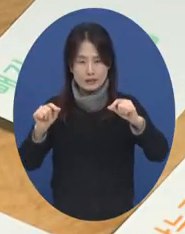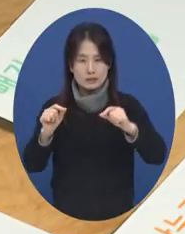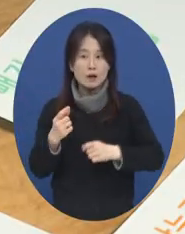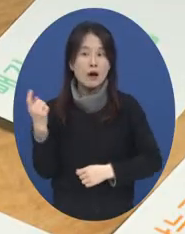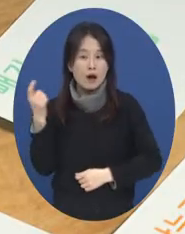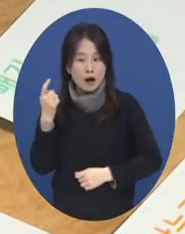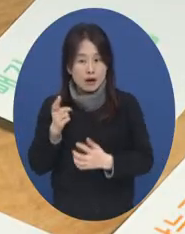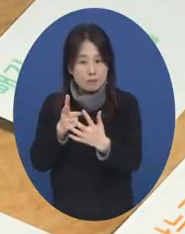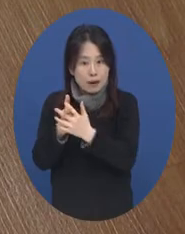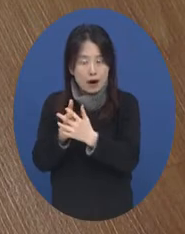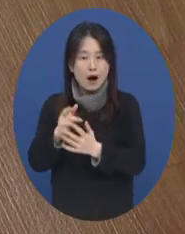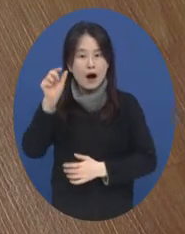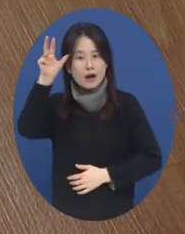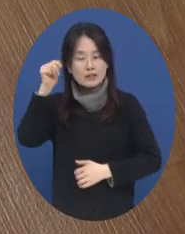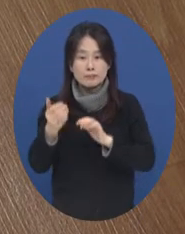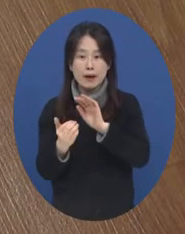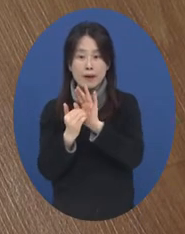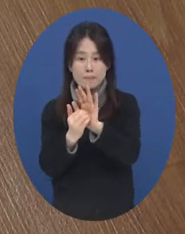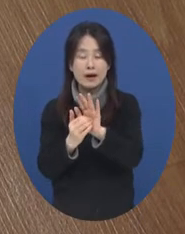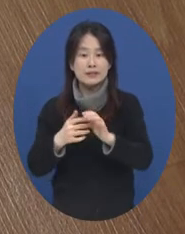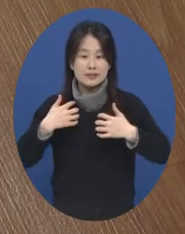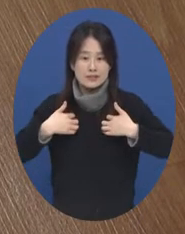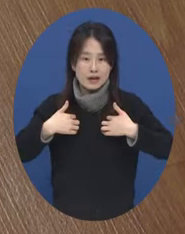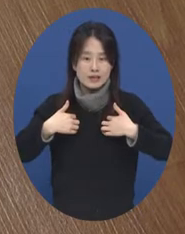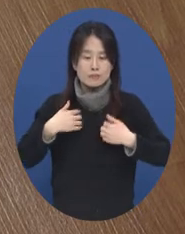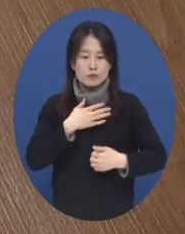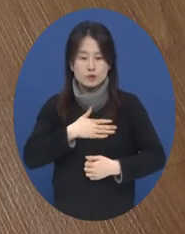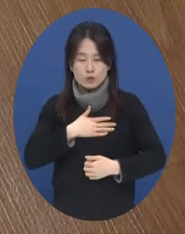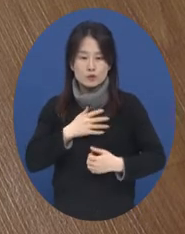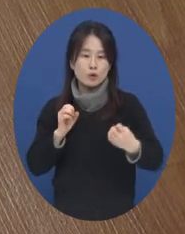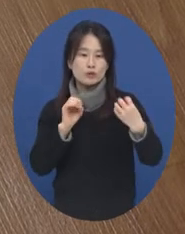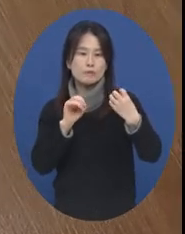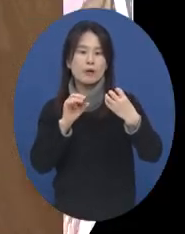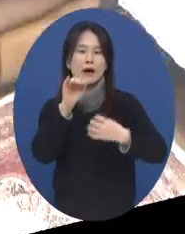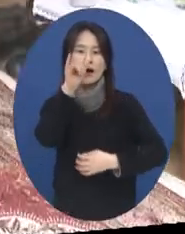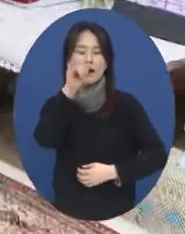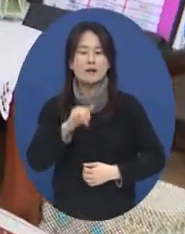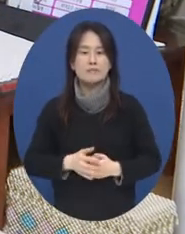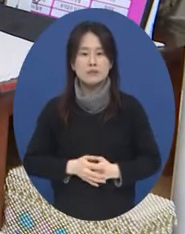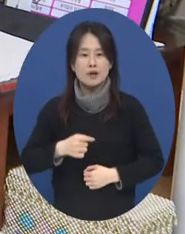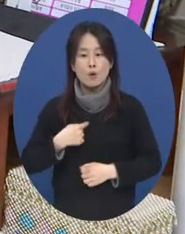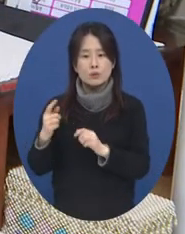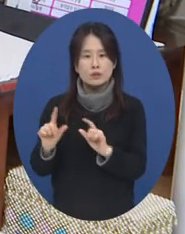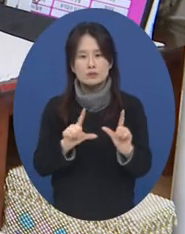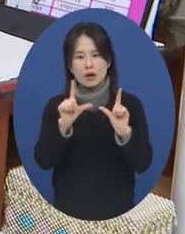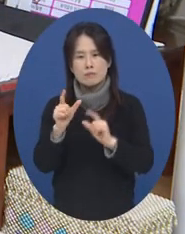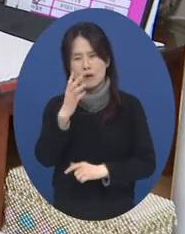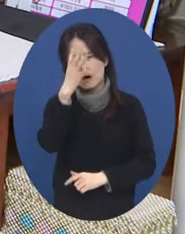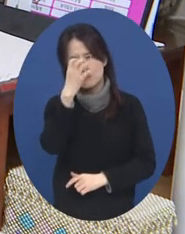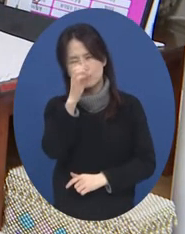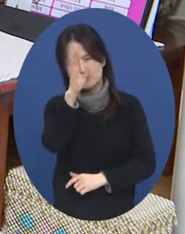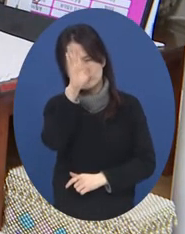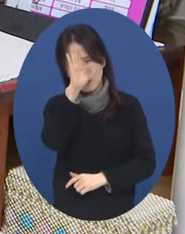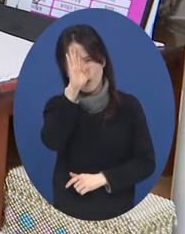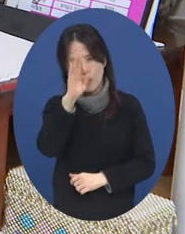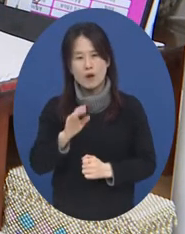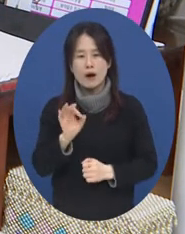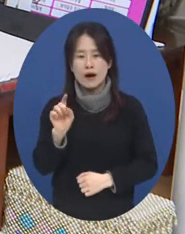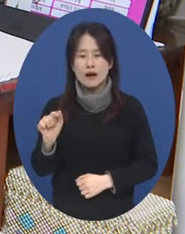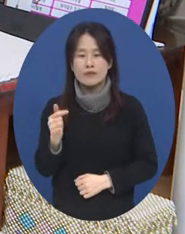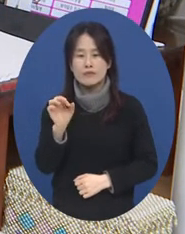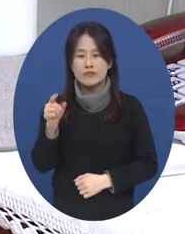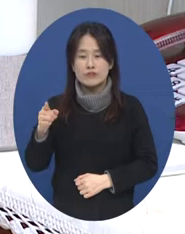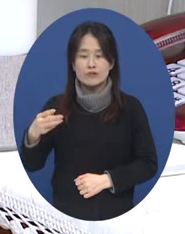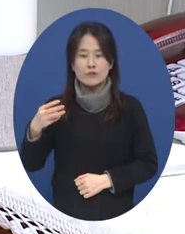치매예방 용 게임이나 상황에 따른 여러 정서적 반응을 합니다 혼자 살면서 우울증을 할 떠나 널 자